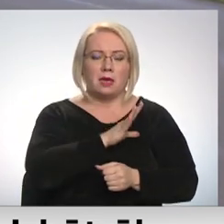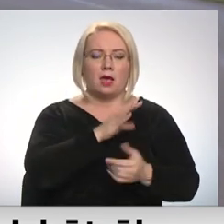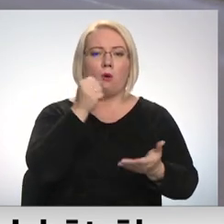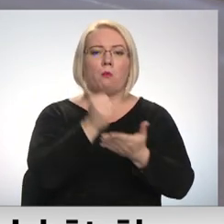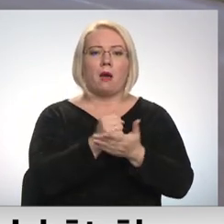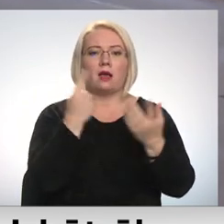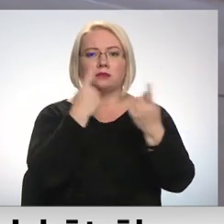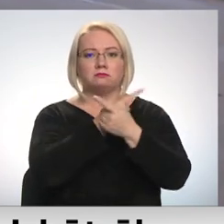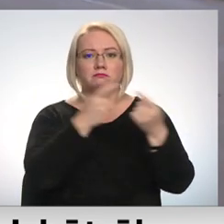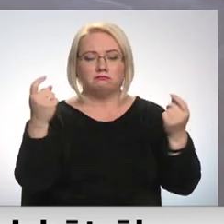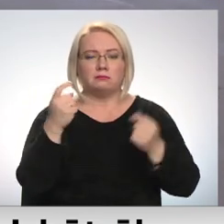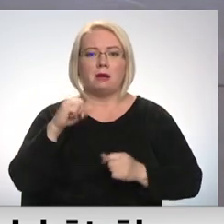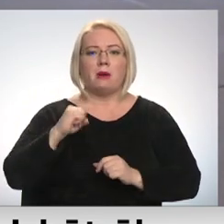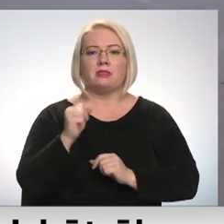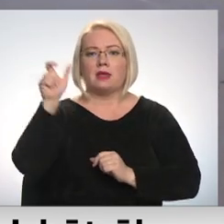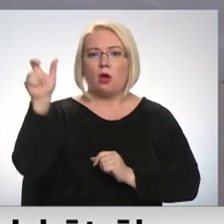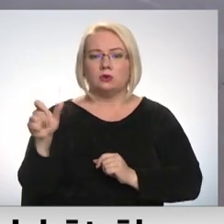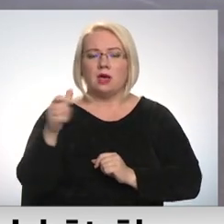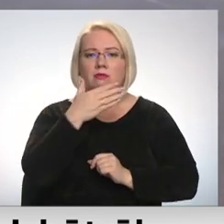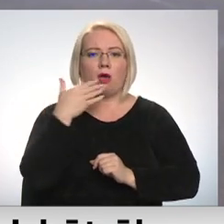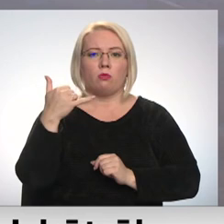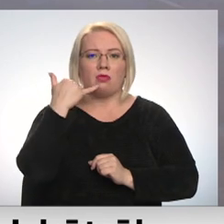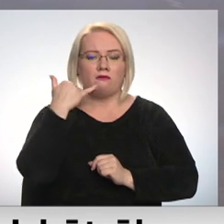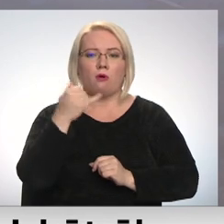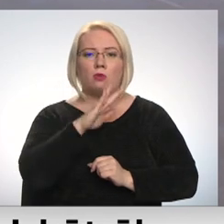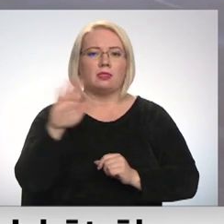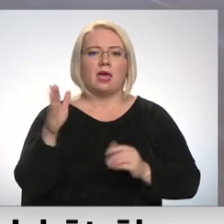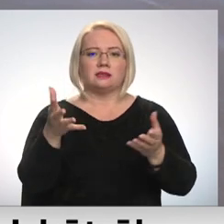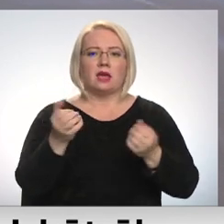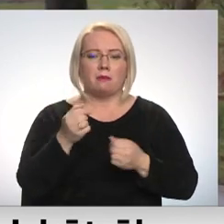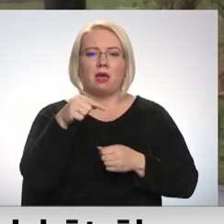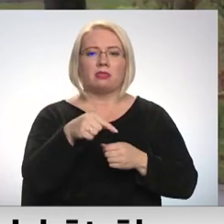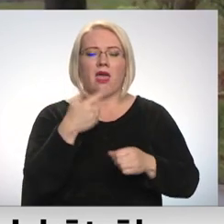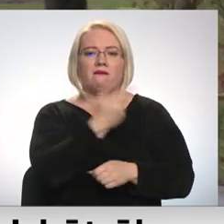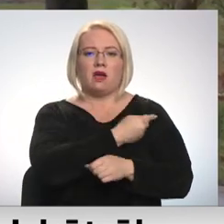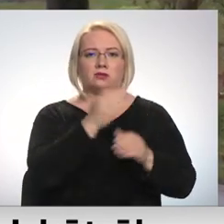ziņoja, bet draudzinai nav telefona. Tā arī nesaņēma ziņu, ka šeit vakcinēs.